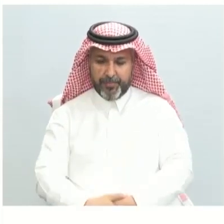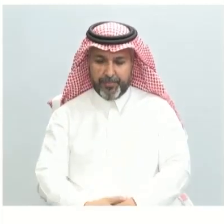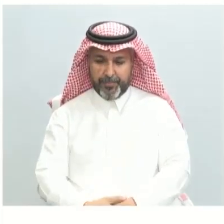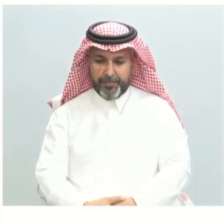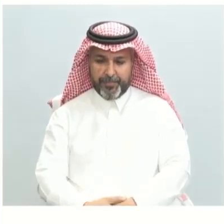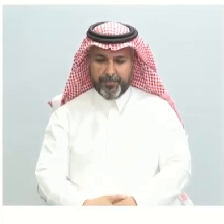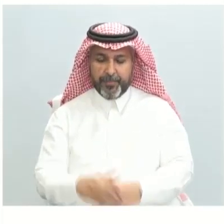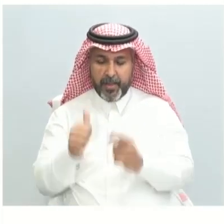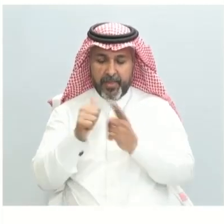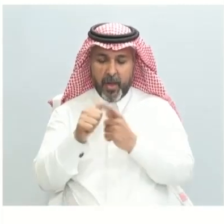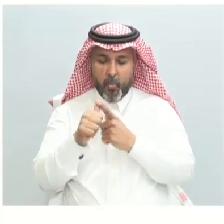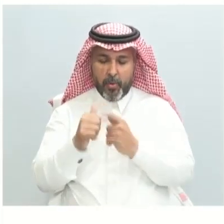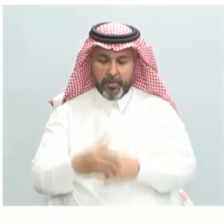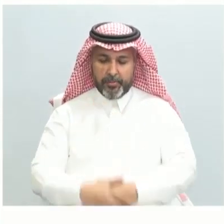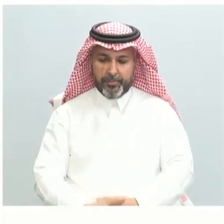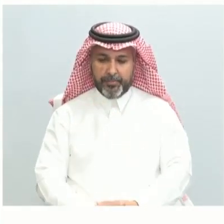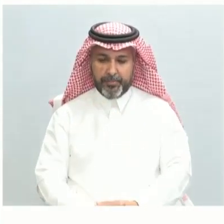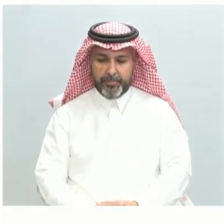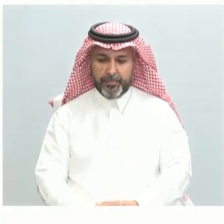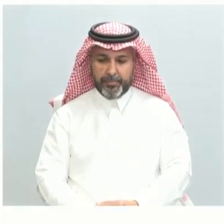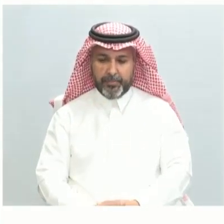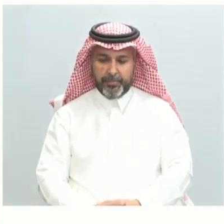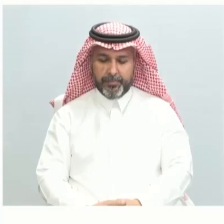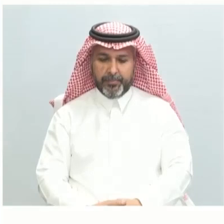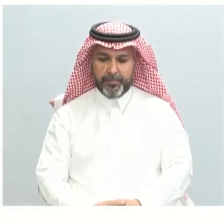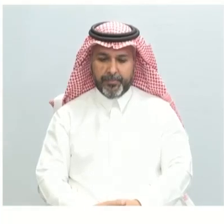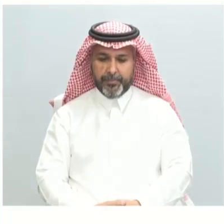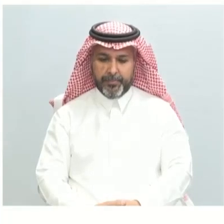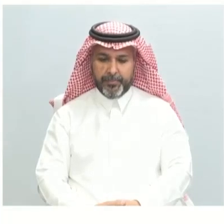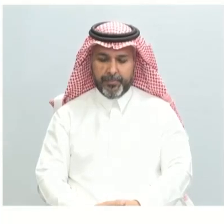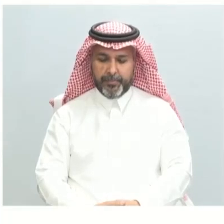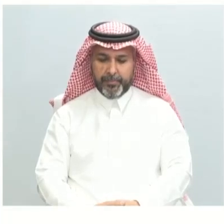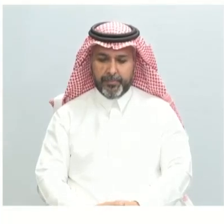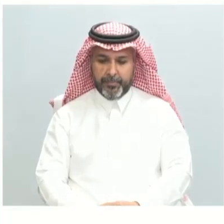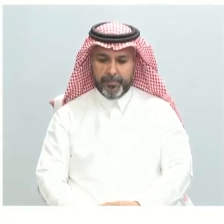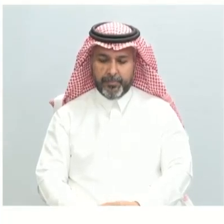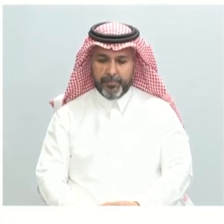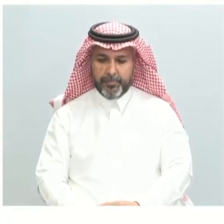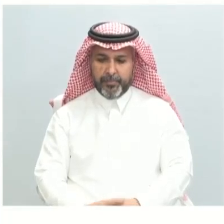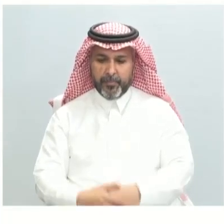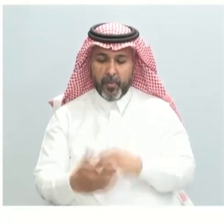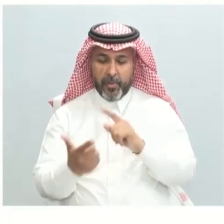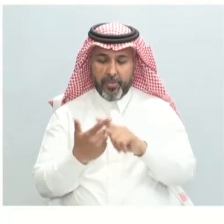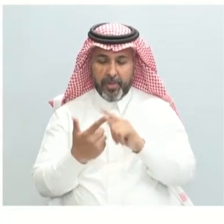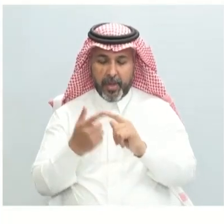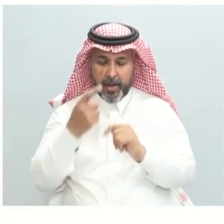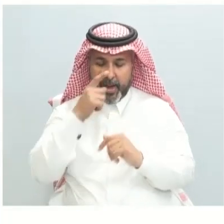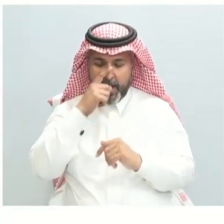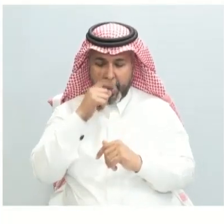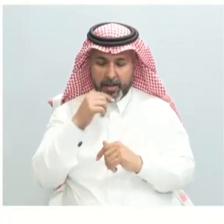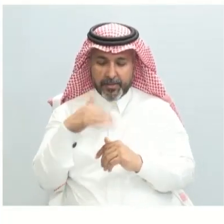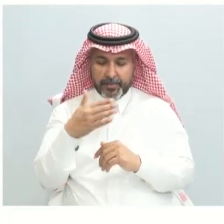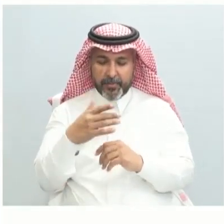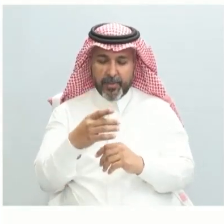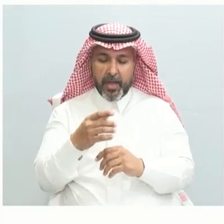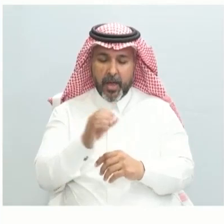هذا الاول من الجانب الولاء لولي الامر الملك اثنين الانتماء